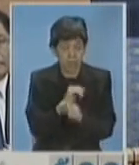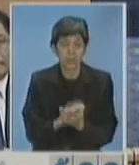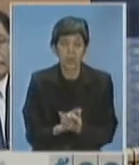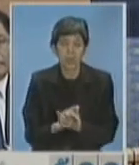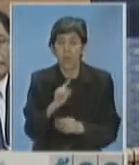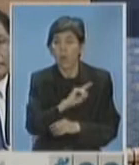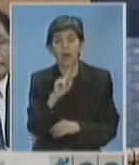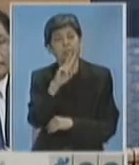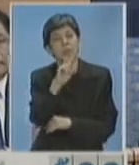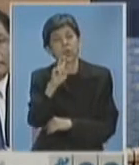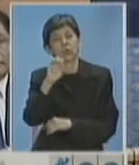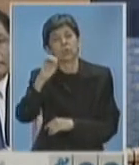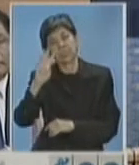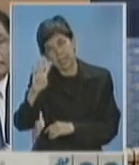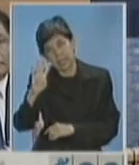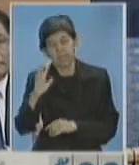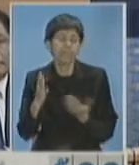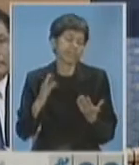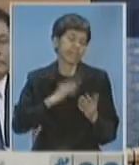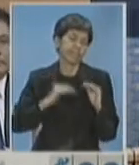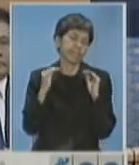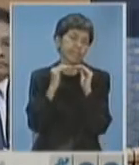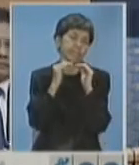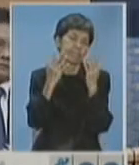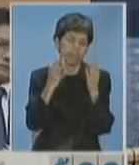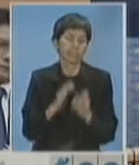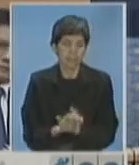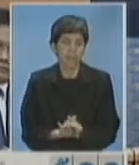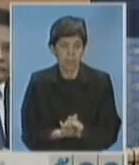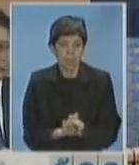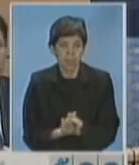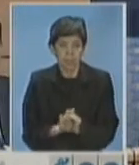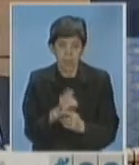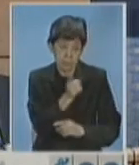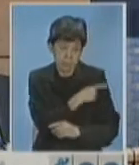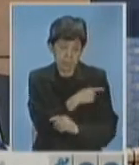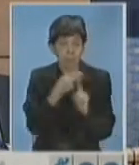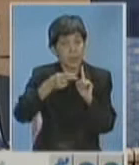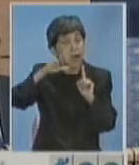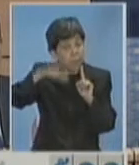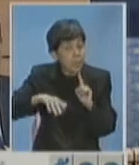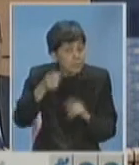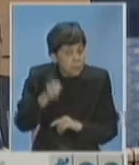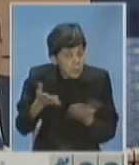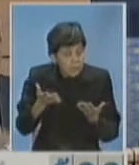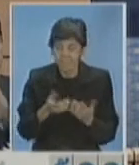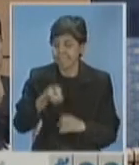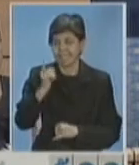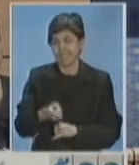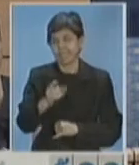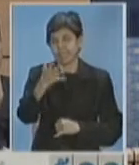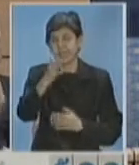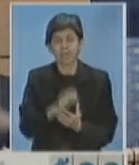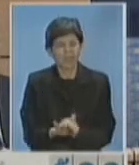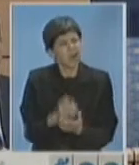งแค่วันละ204 บาทอย่างนี้ไม่เป็นธรรมท่านประธานครับเลยจบปริญญาตรีได้ 15,000 บาทจริงไหมครับก็ไม่จริง